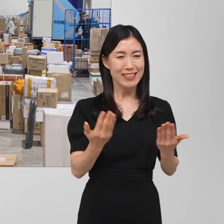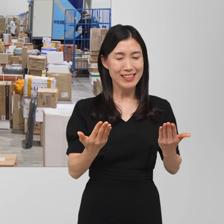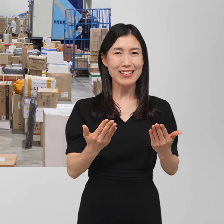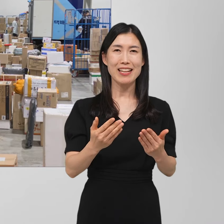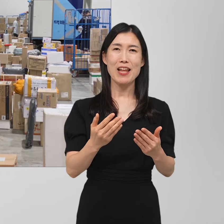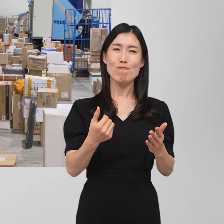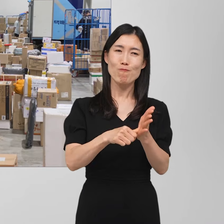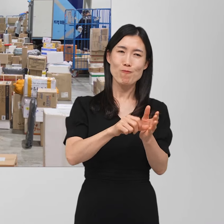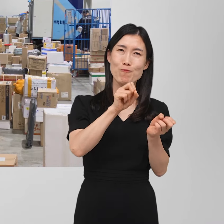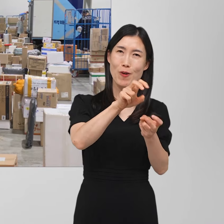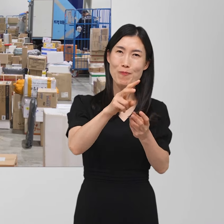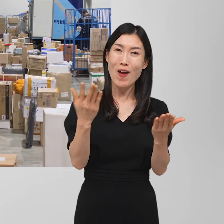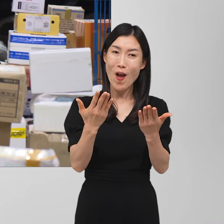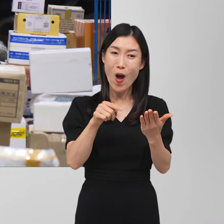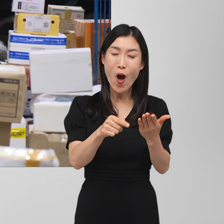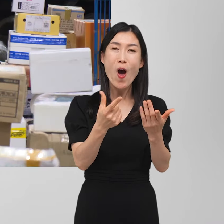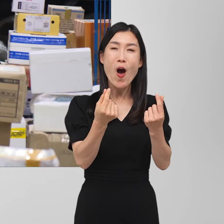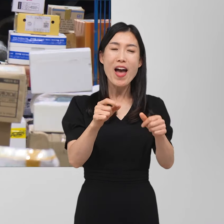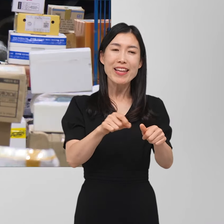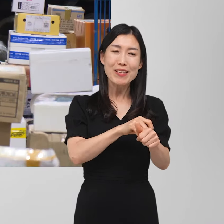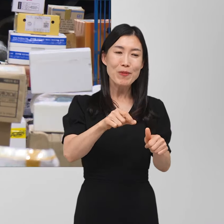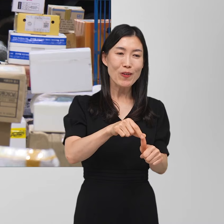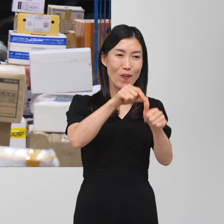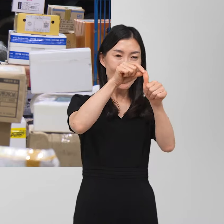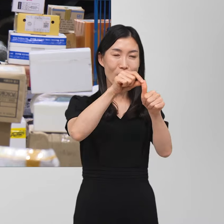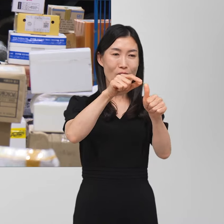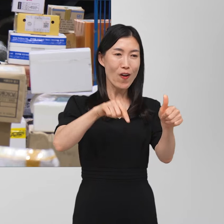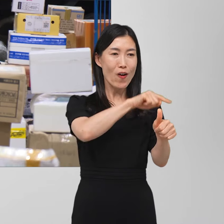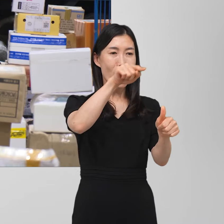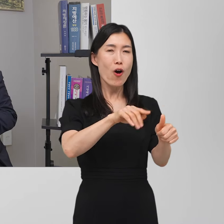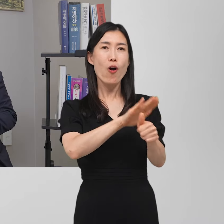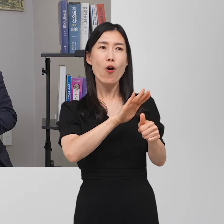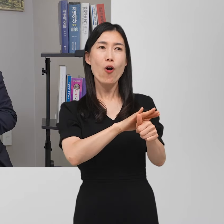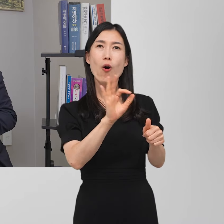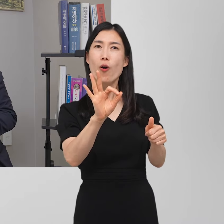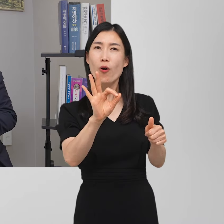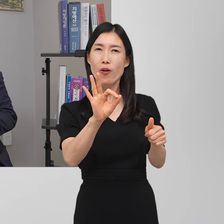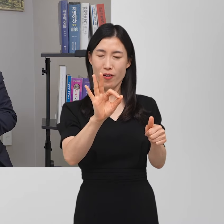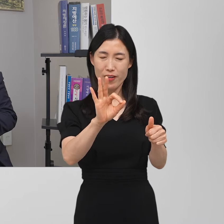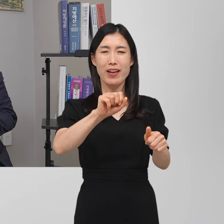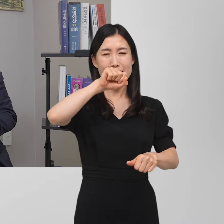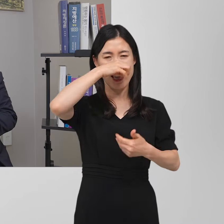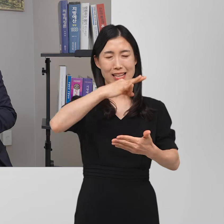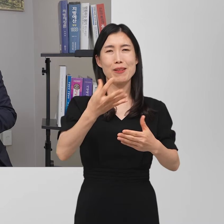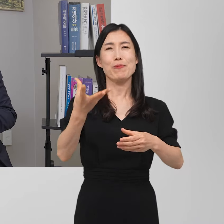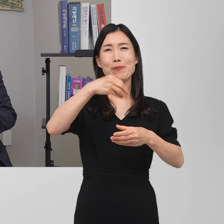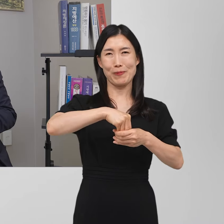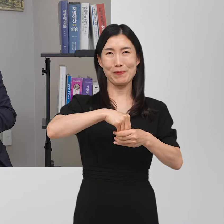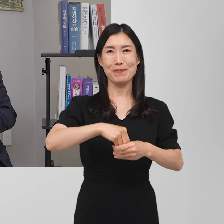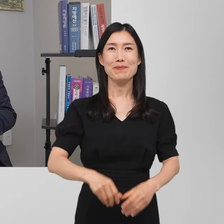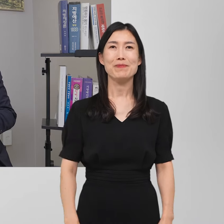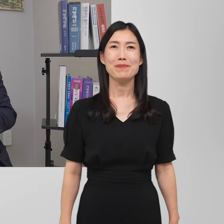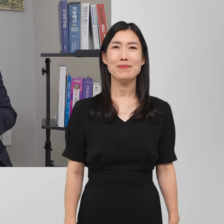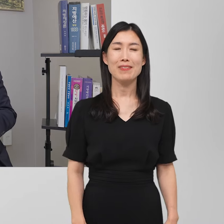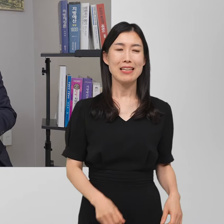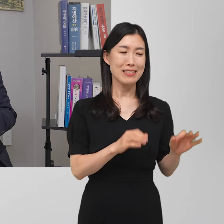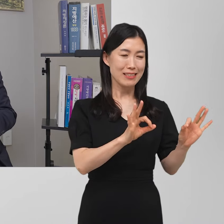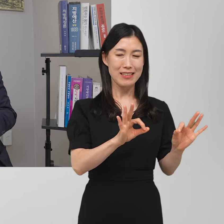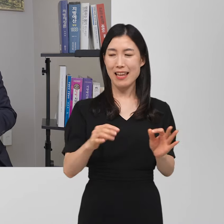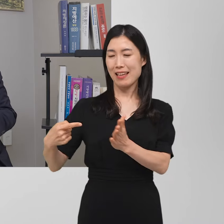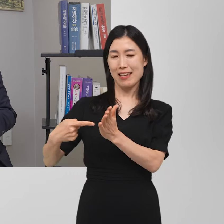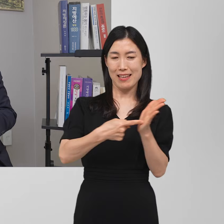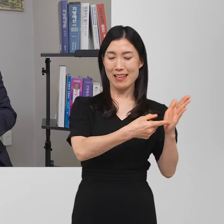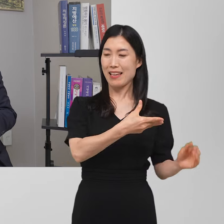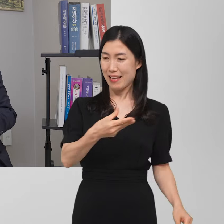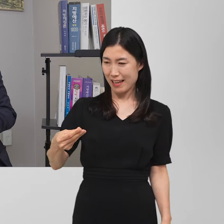영역에 종사하는 분들을 위한 고용소득 안정 지원 예산이 있습니다. 금융지원 같은 경우에도 신규대출, 대안대출, 채무조정들을